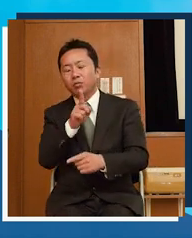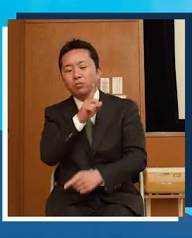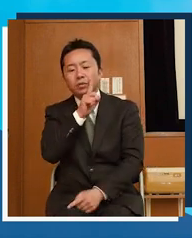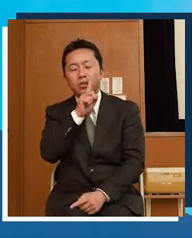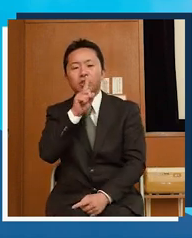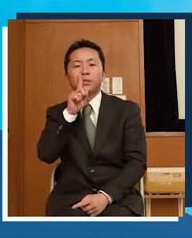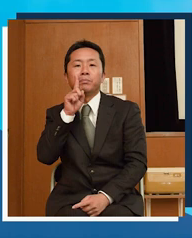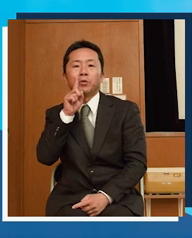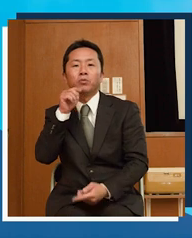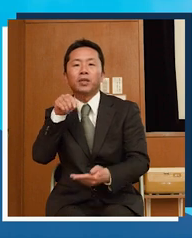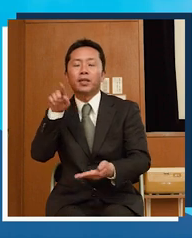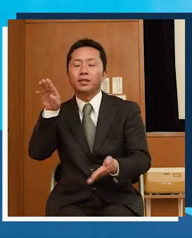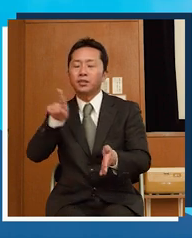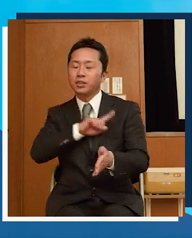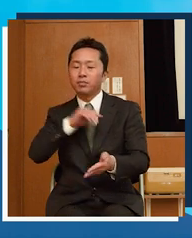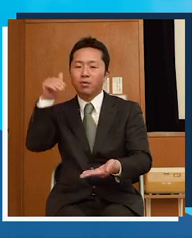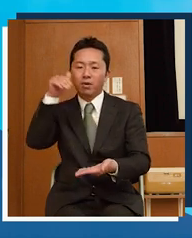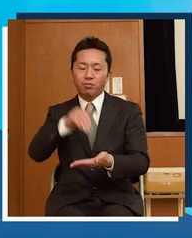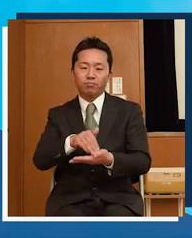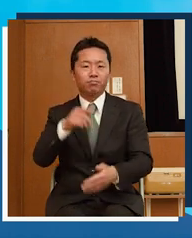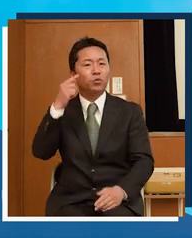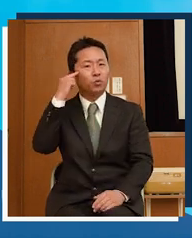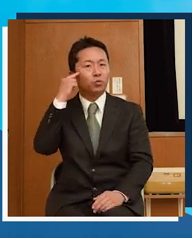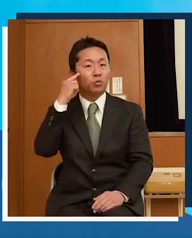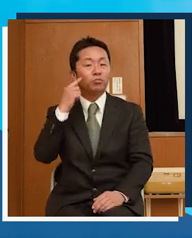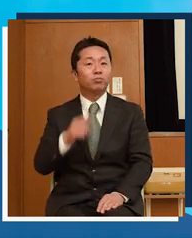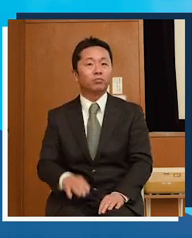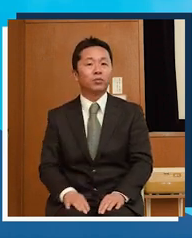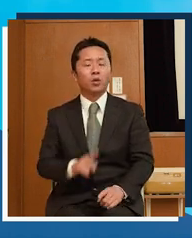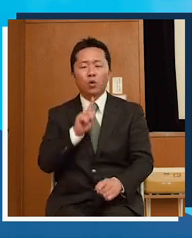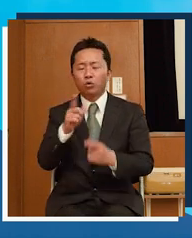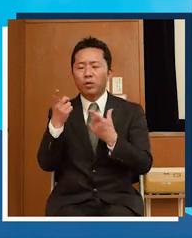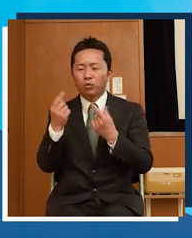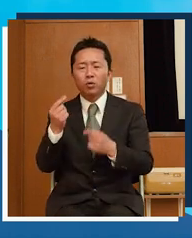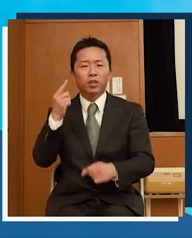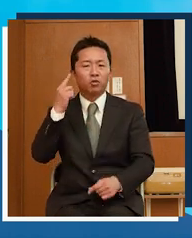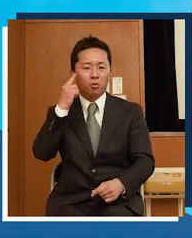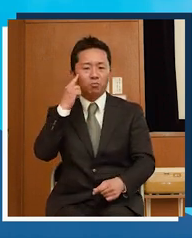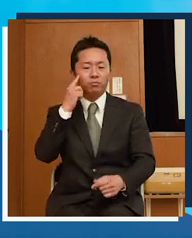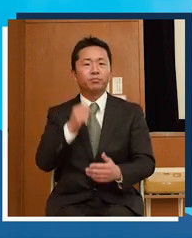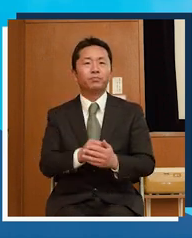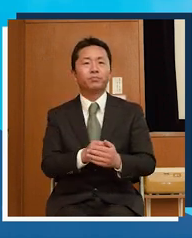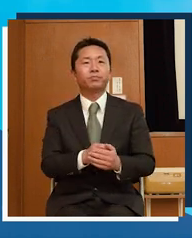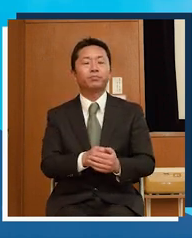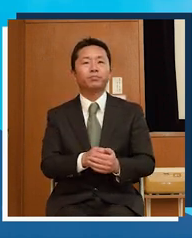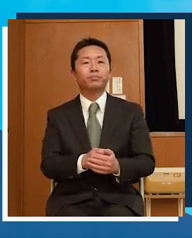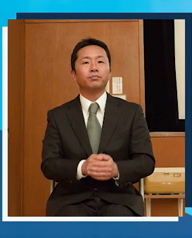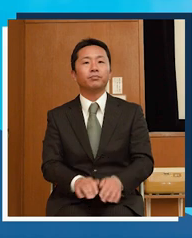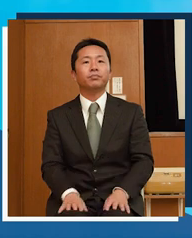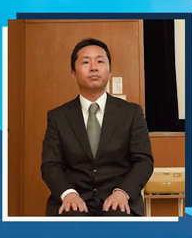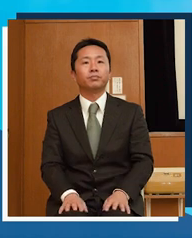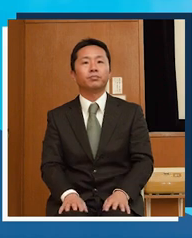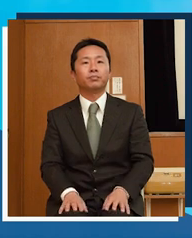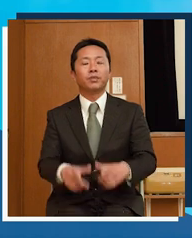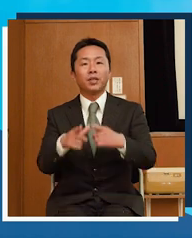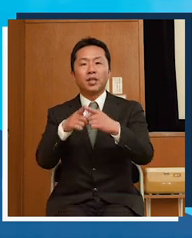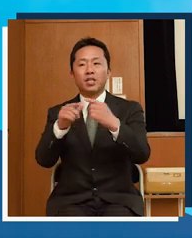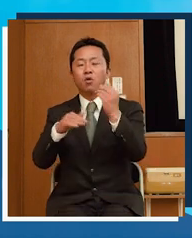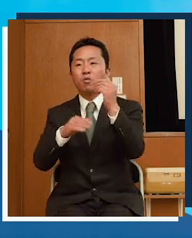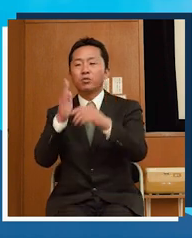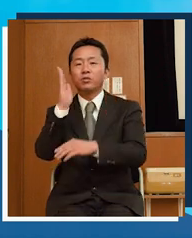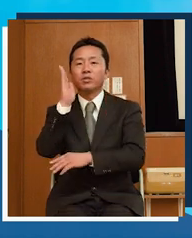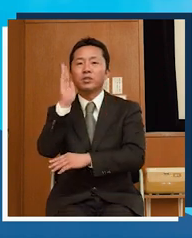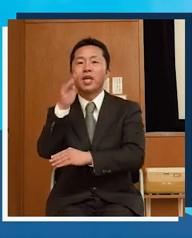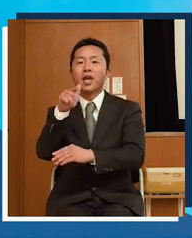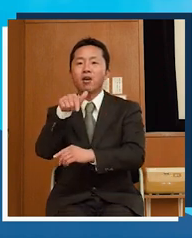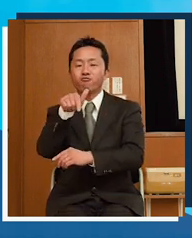ます本当にこの言葉の通りだなという風に思います例えいろんな日本政府だったりアメリカ側をま全悪人ではないですけど